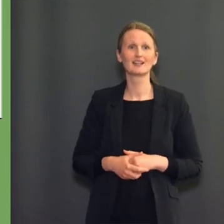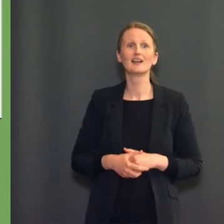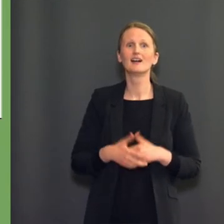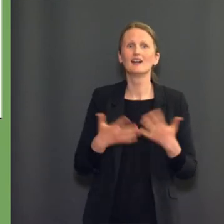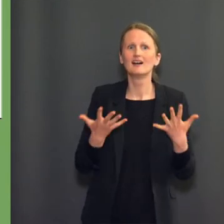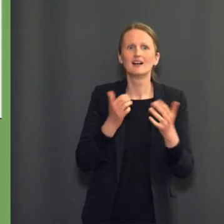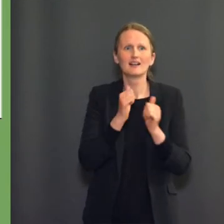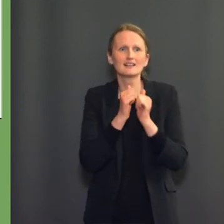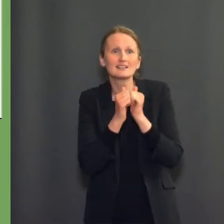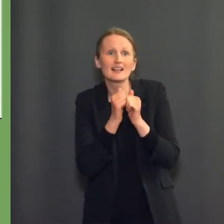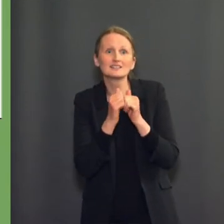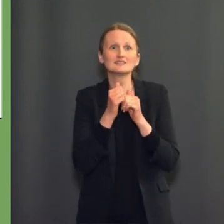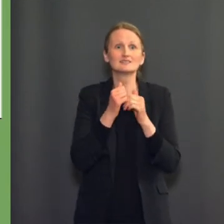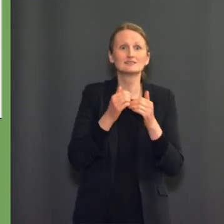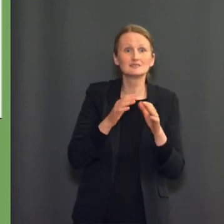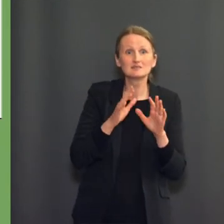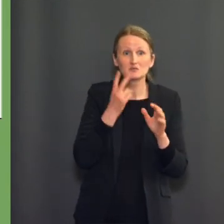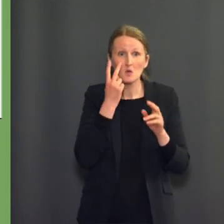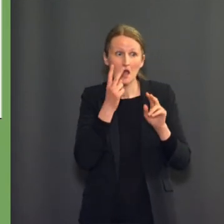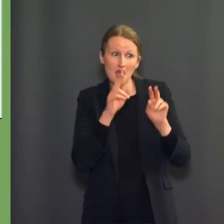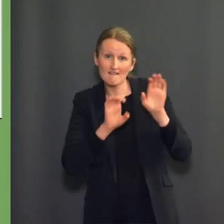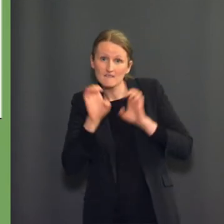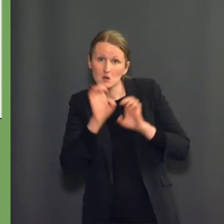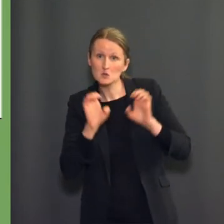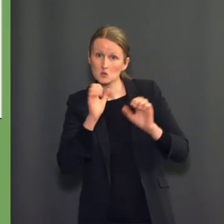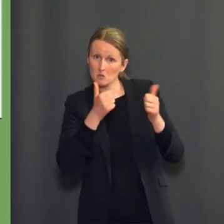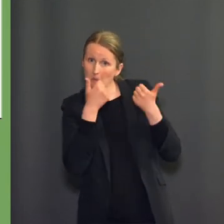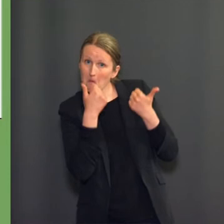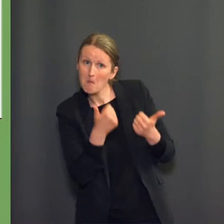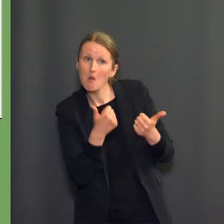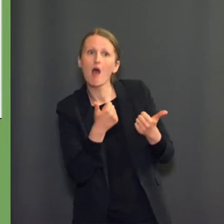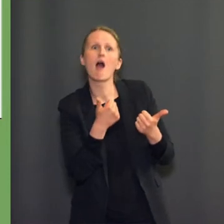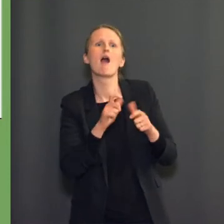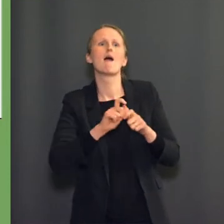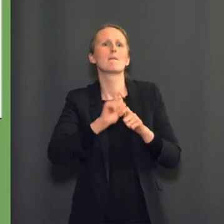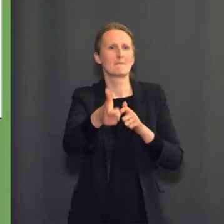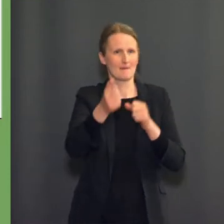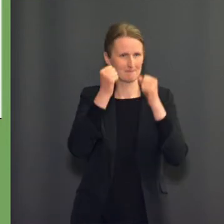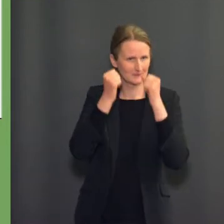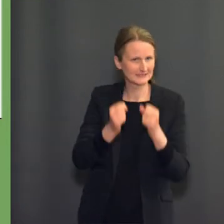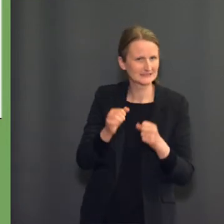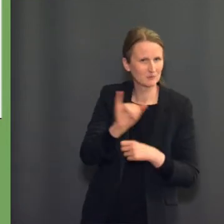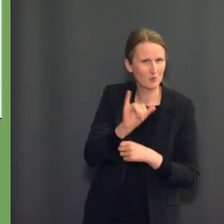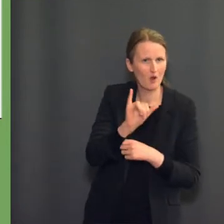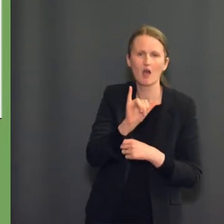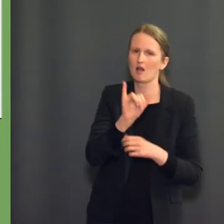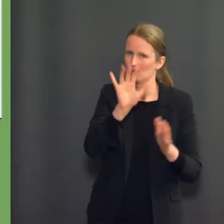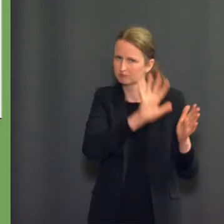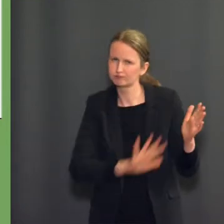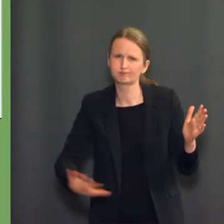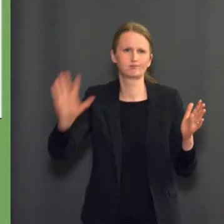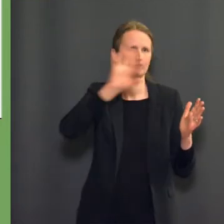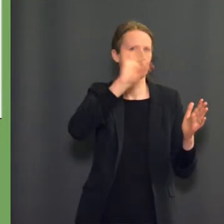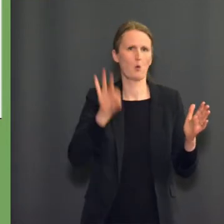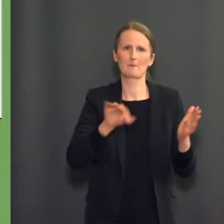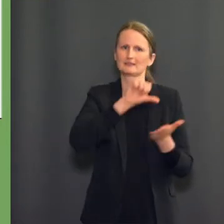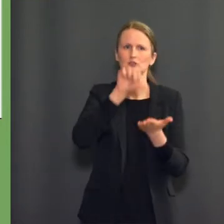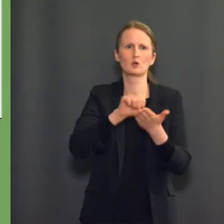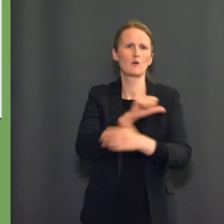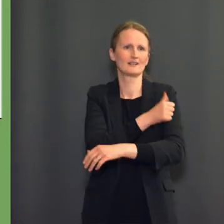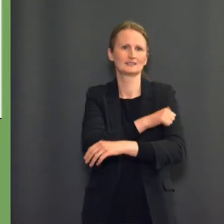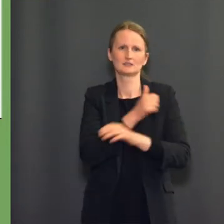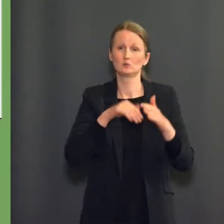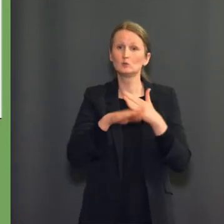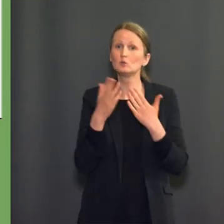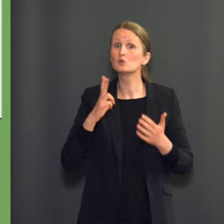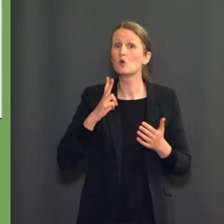système sera également mis à la disposition des autres centres à partir de la semaine prochaine.